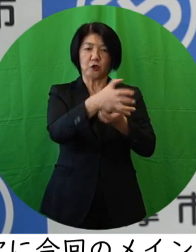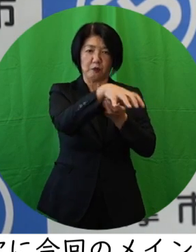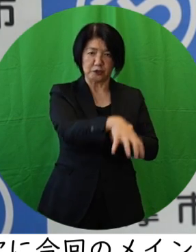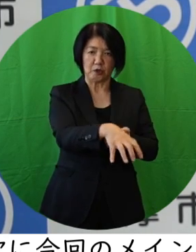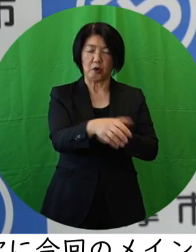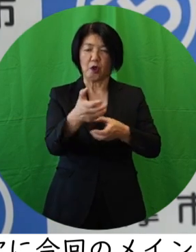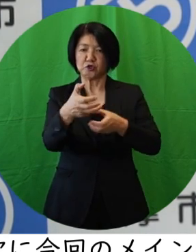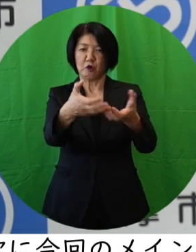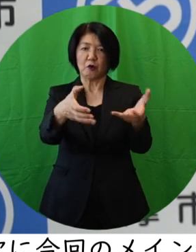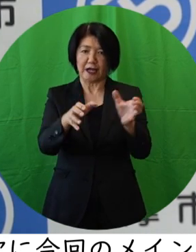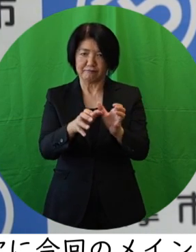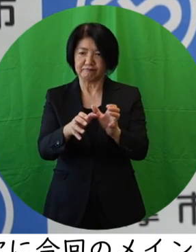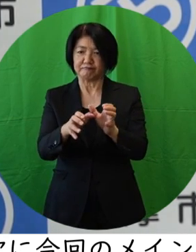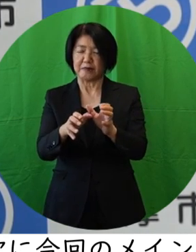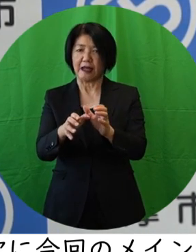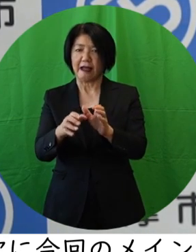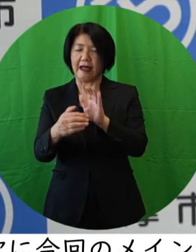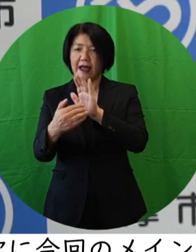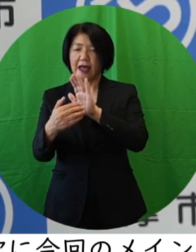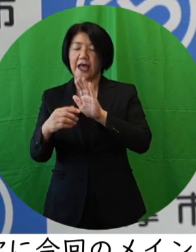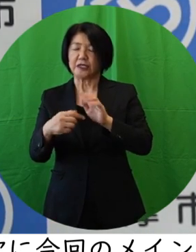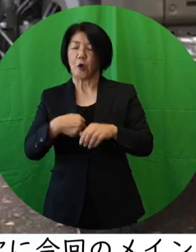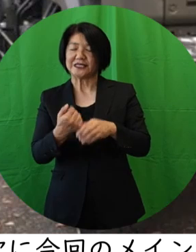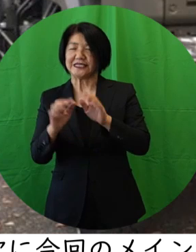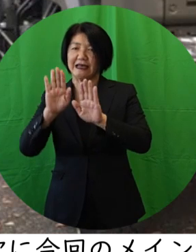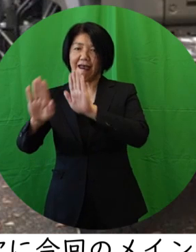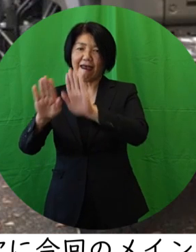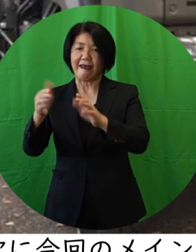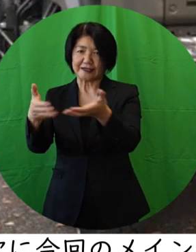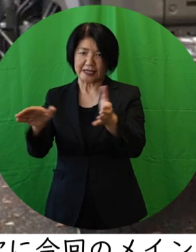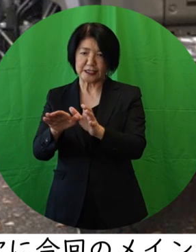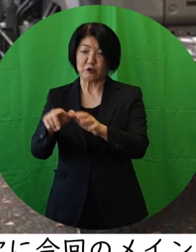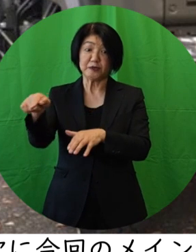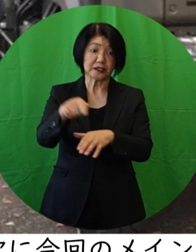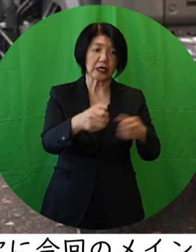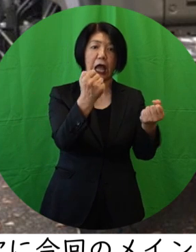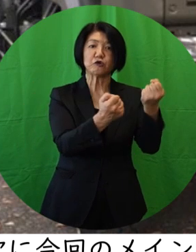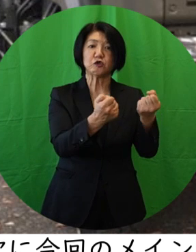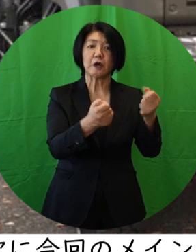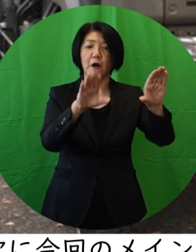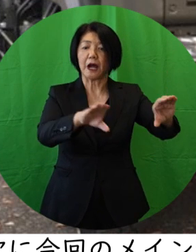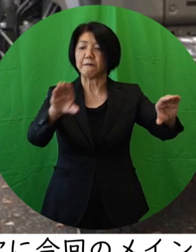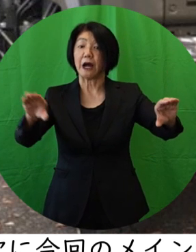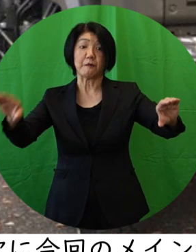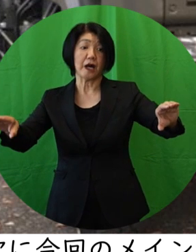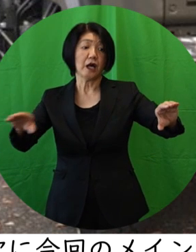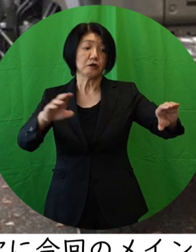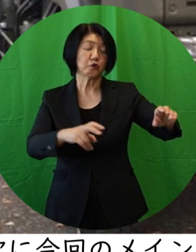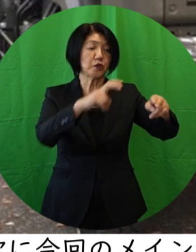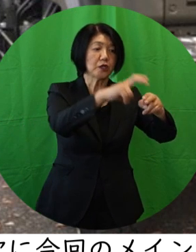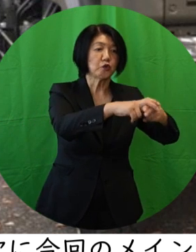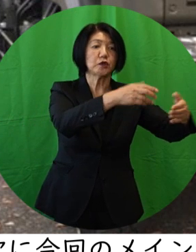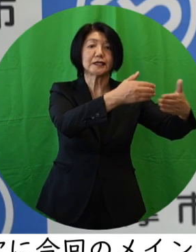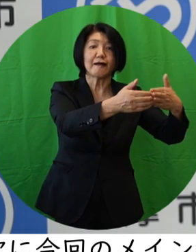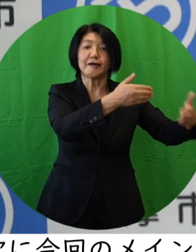消防団自衛隊の皆さんがそれぞれの車両を持ち込み乗車体験を行って